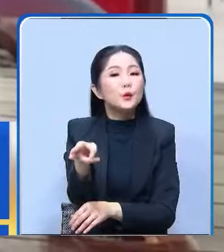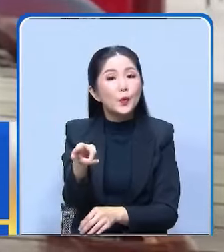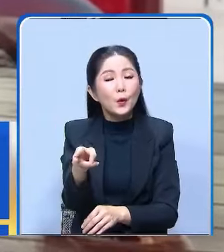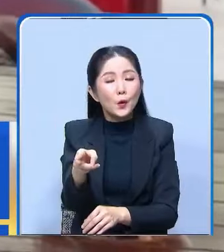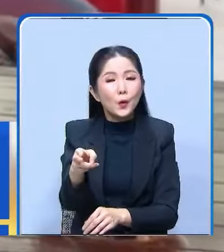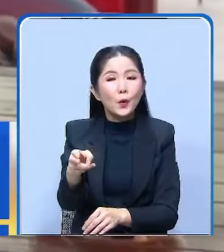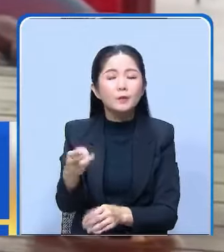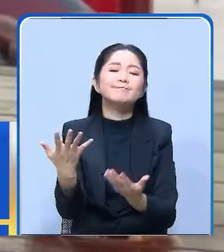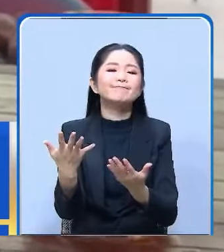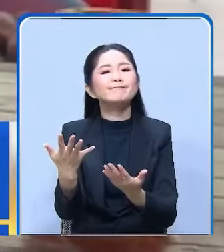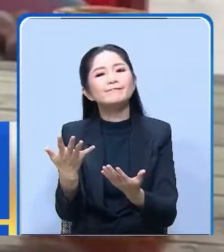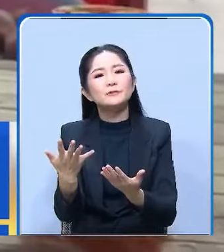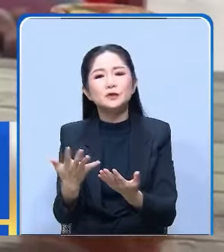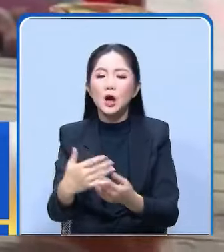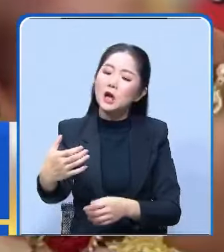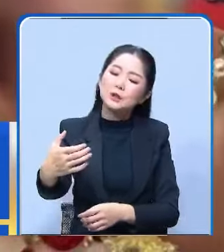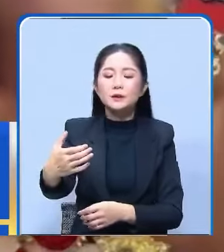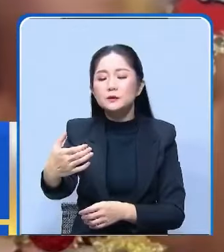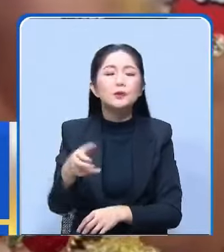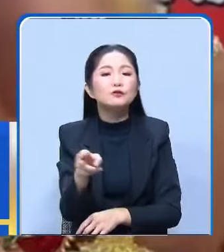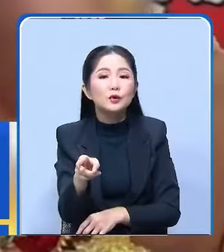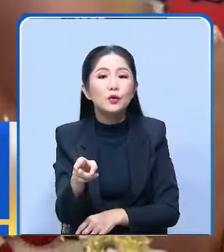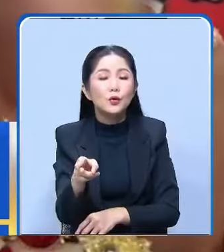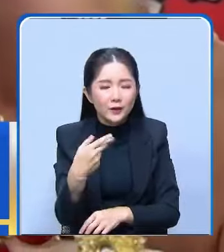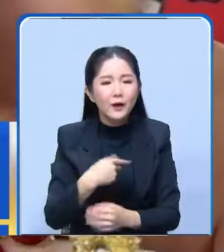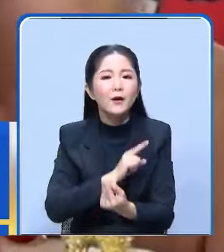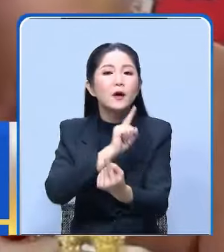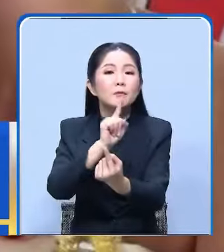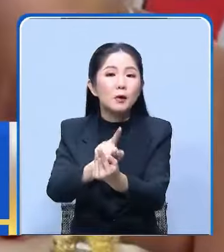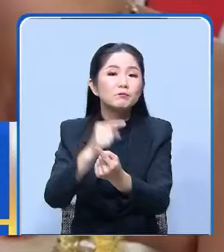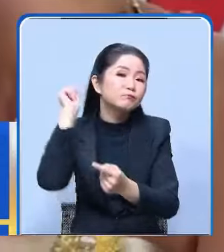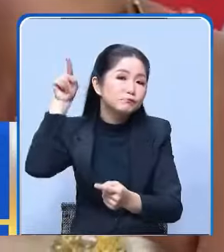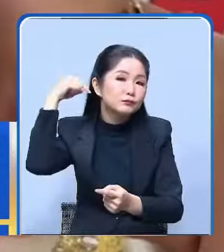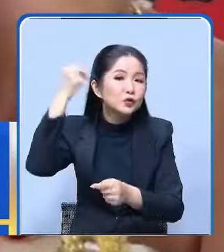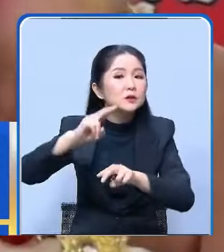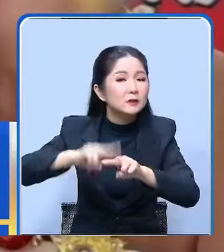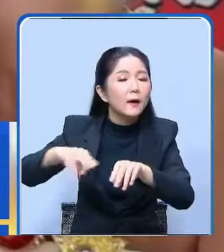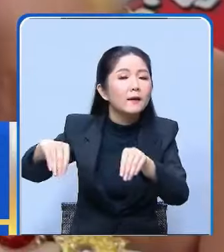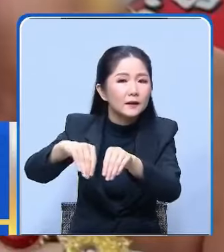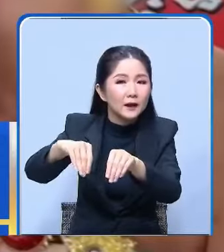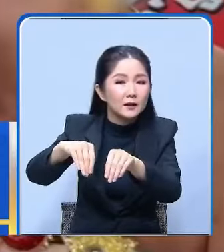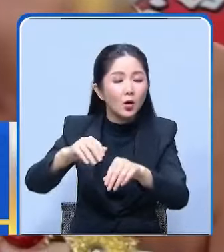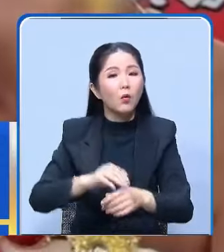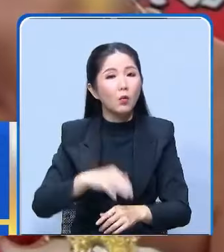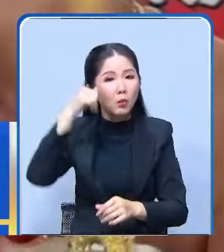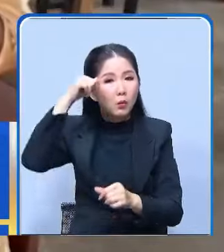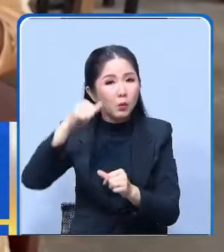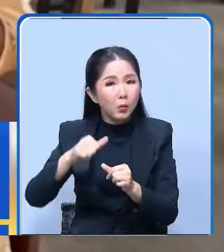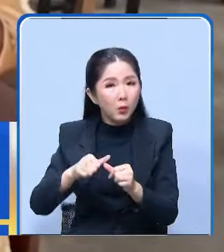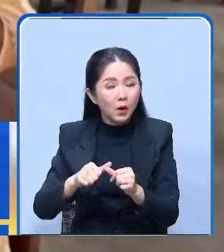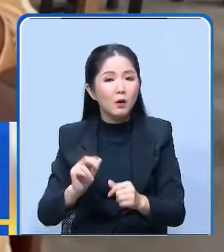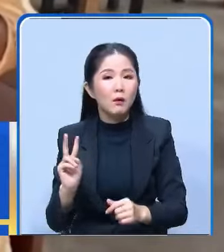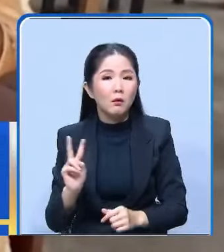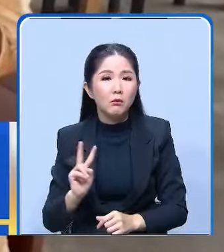ราคนที่นั่งข้างกันเนี่ยท่านนี้ค่ะซึ่งเป็นร่างทรงพญานาคนะคะในอดีตชาติเป็นคู่กันมาก็เลยจับมือกันมา